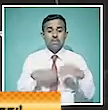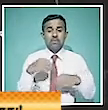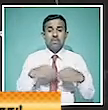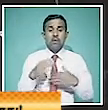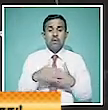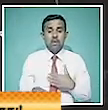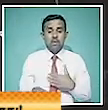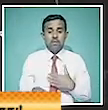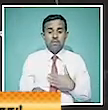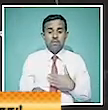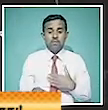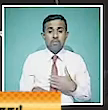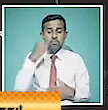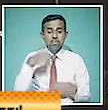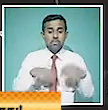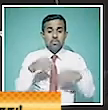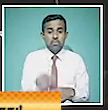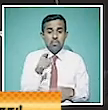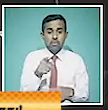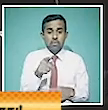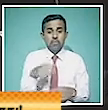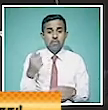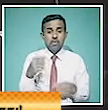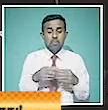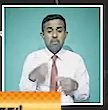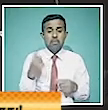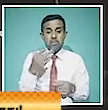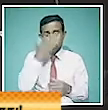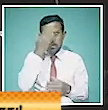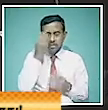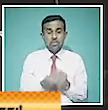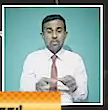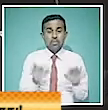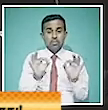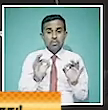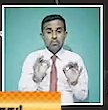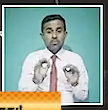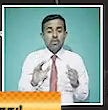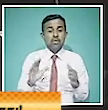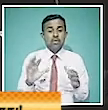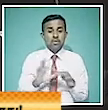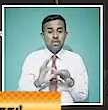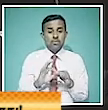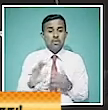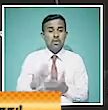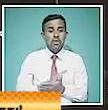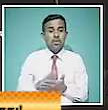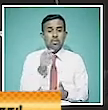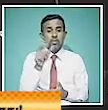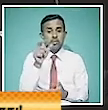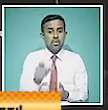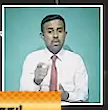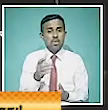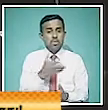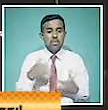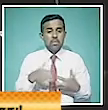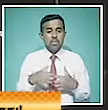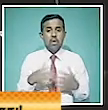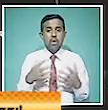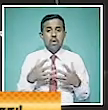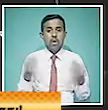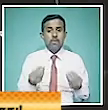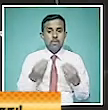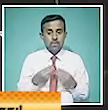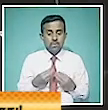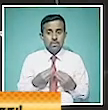இருக்கின்ற உறவுகளினால் எங்களுக்கு முடியும். நாங்கள் அந்த கல்முனை பிரதேசத்தில் நான்கு சபைகளை உருவாக்க எங்களால் முடியும். அதுதான் உண்மை,